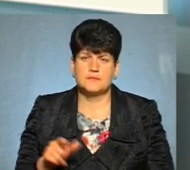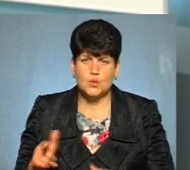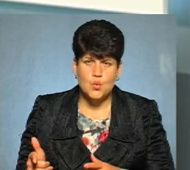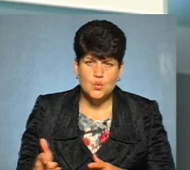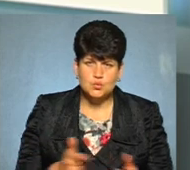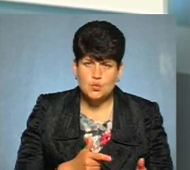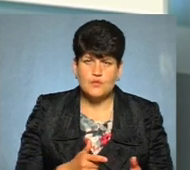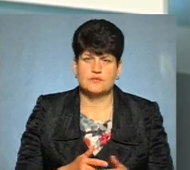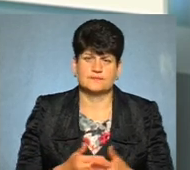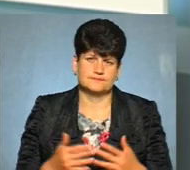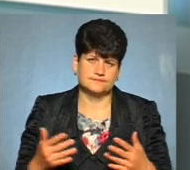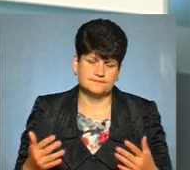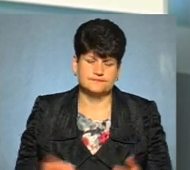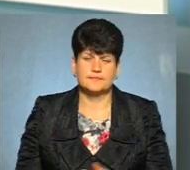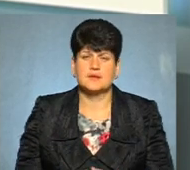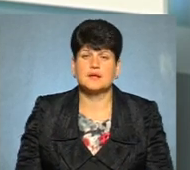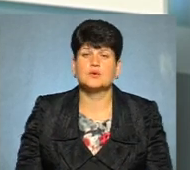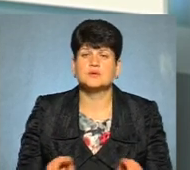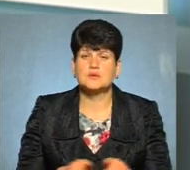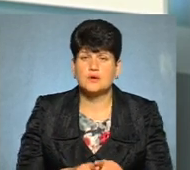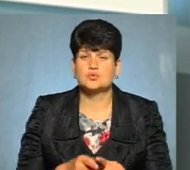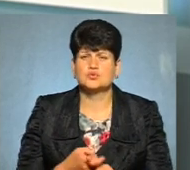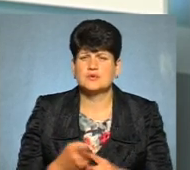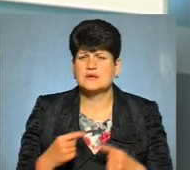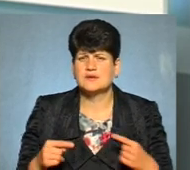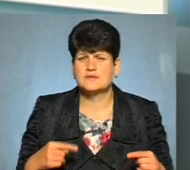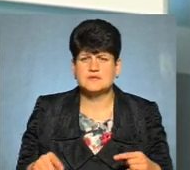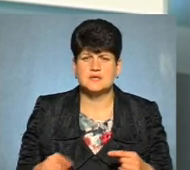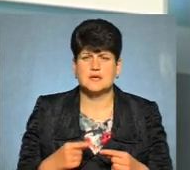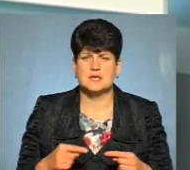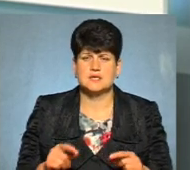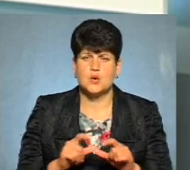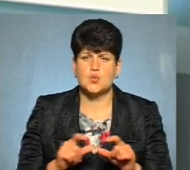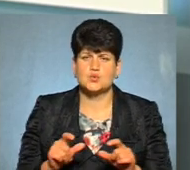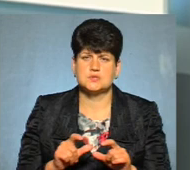подібне. Те ж саме стосується і всіх установ, закладів,